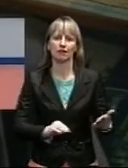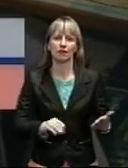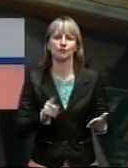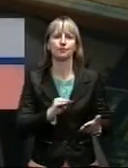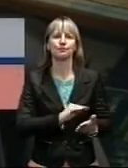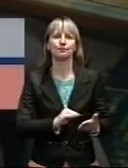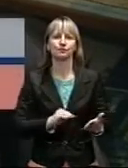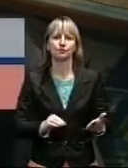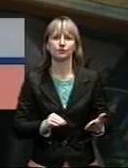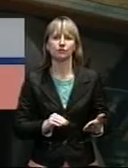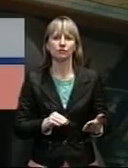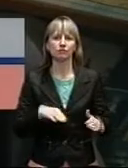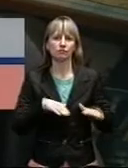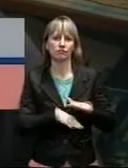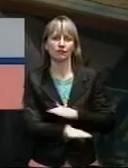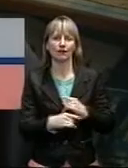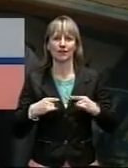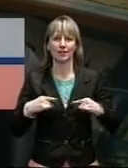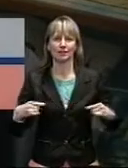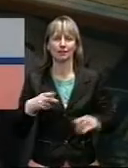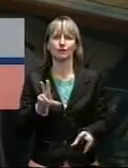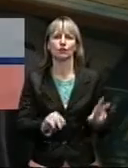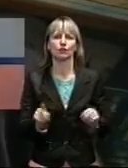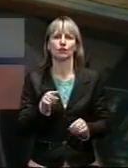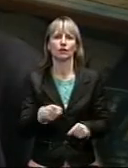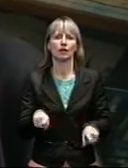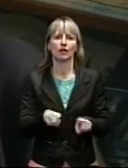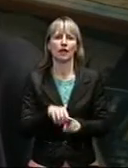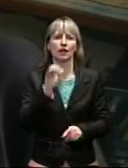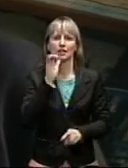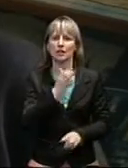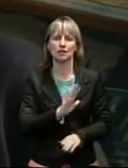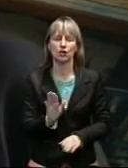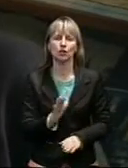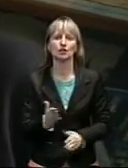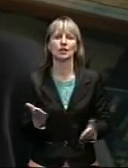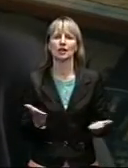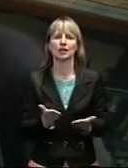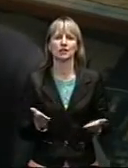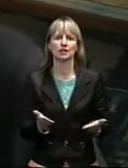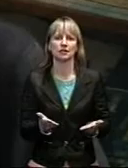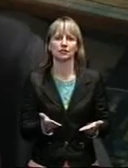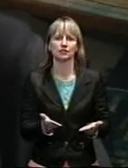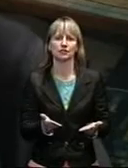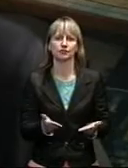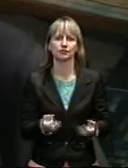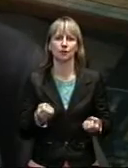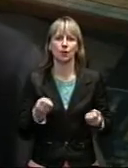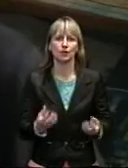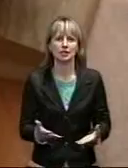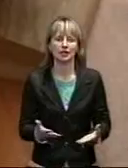як кажуть, у стіл. Так, він чомусь вважав, що він такий несерйозний, якийсь такий, ну,